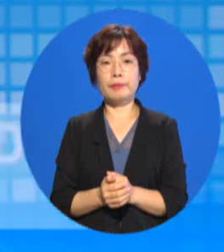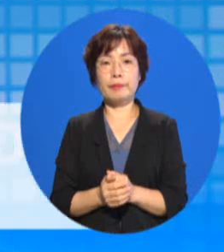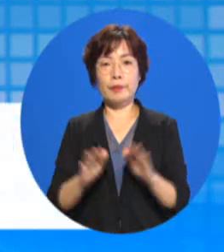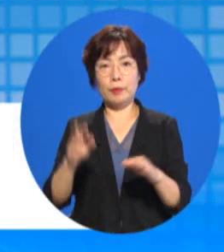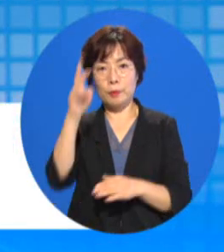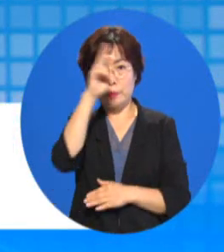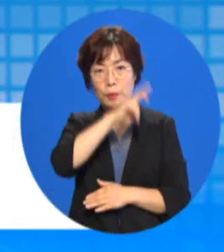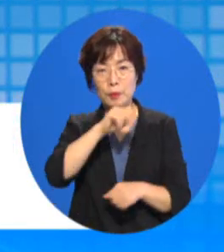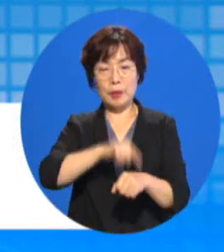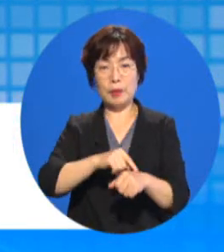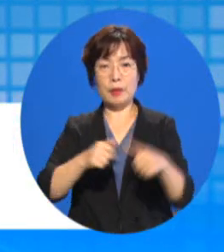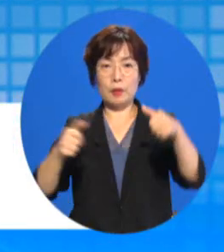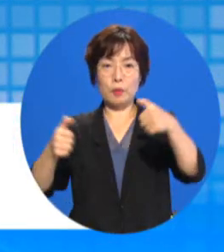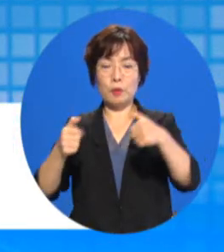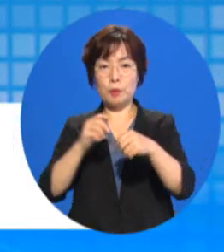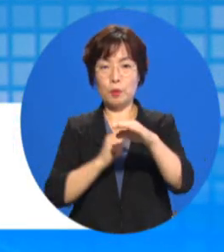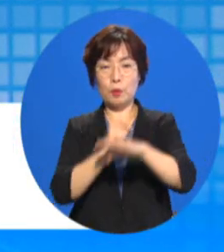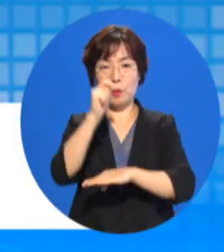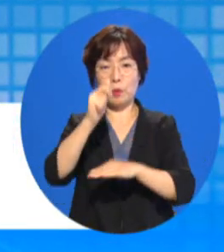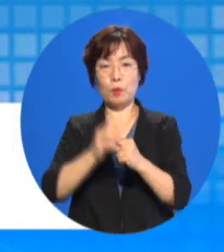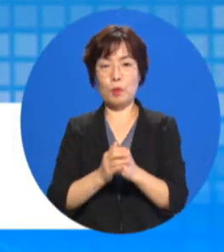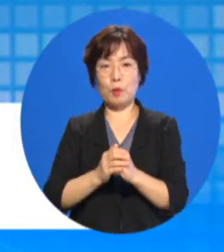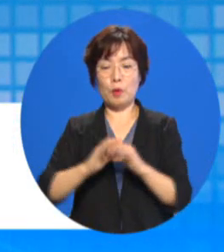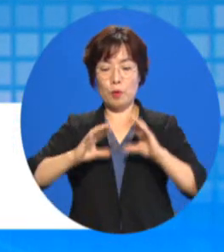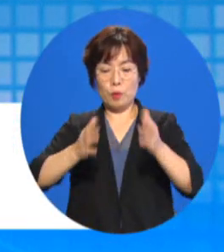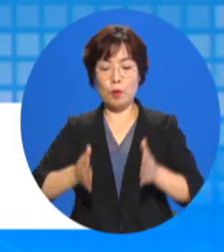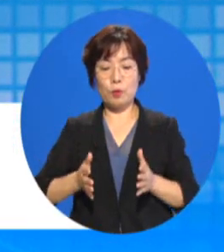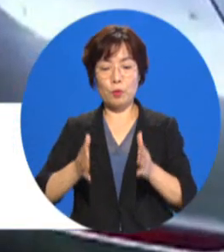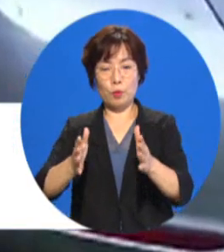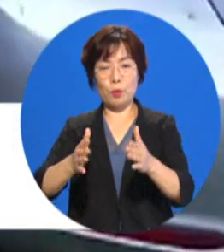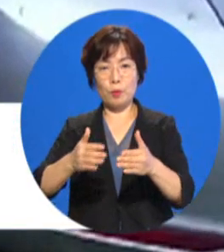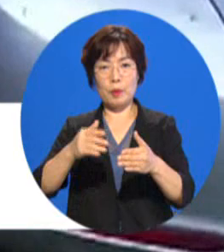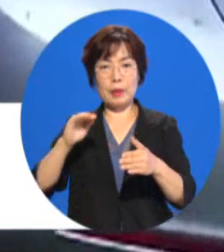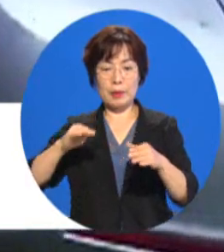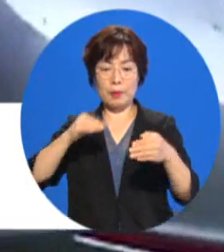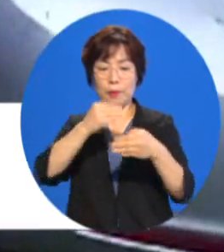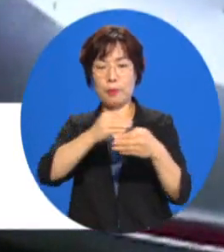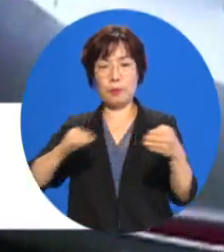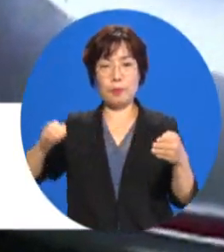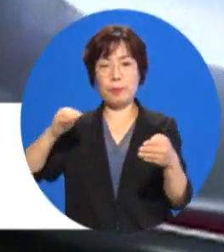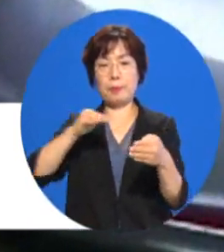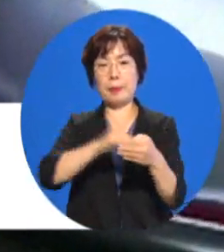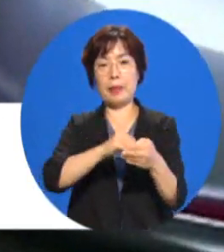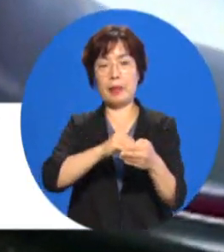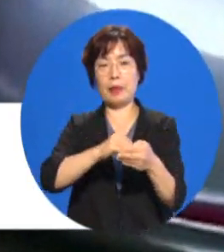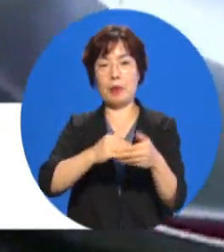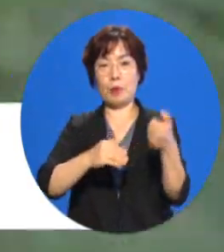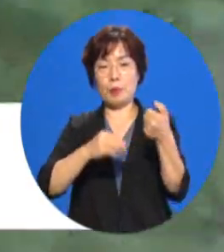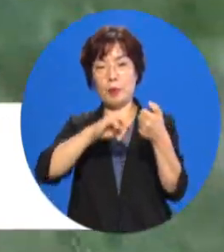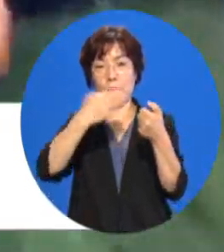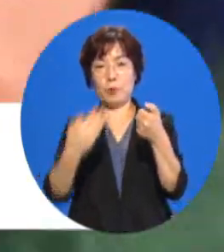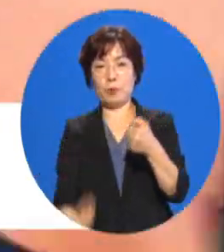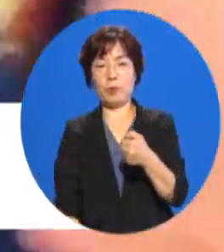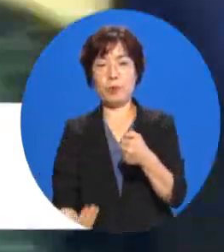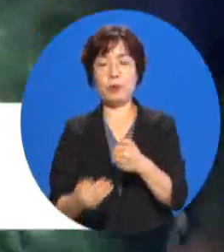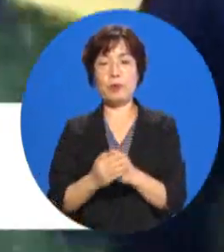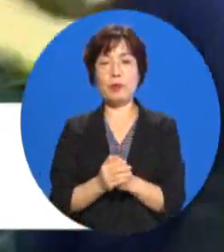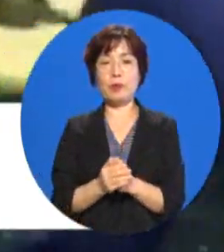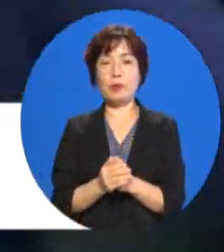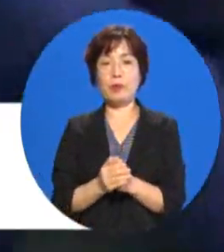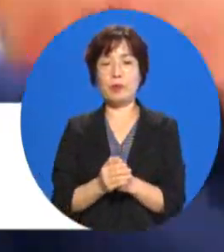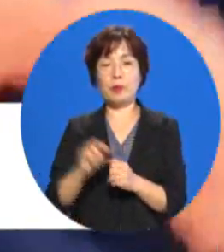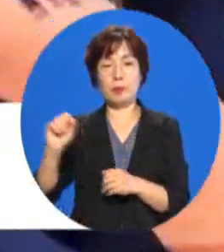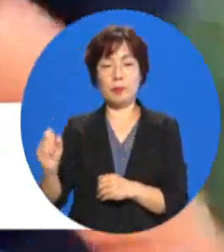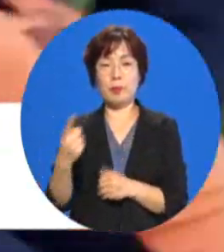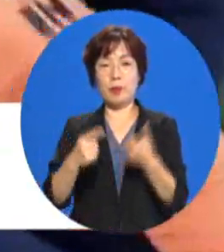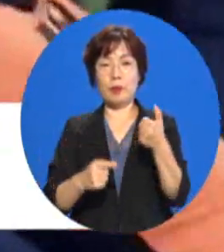오늘 오전 5시 50분쯤 고흥군 공읍 인근 국도에서 차량 한 대가 가드레일을 들이받고 5m 아래로 추락했습니다. 이